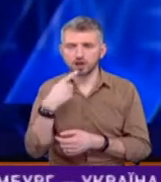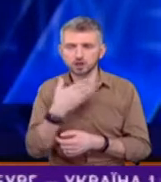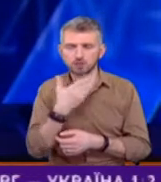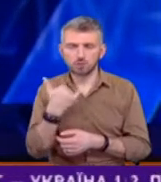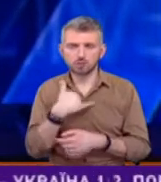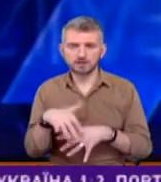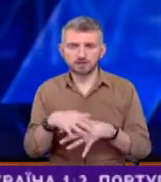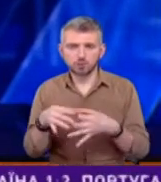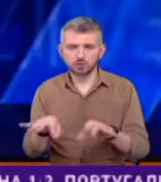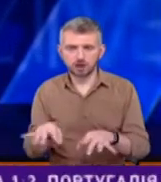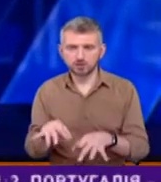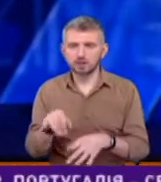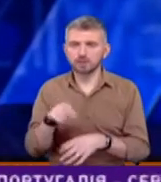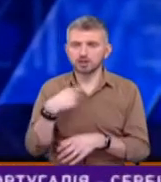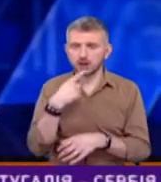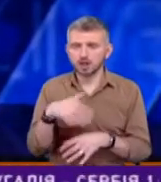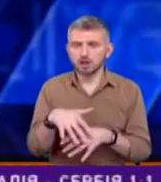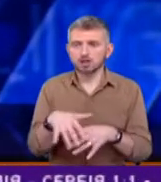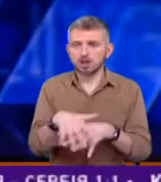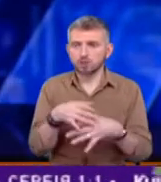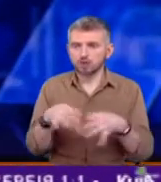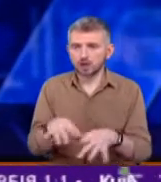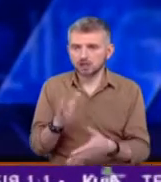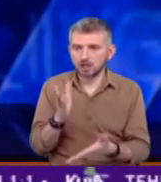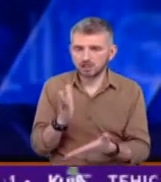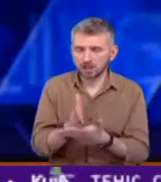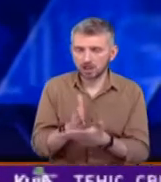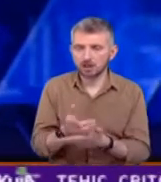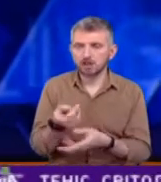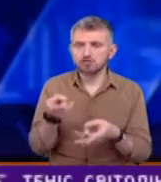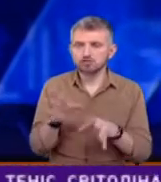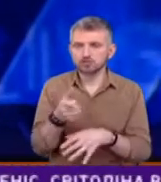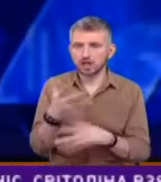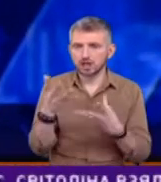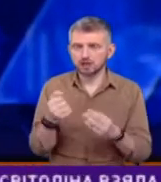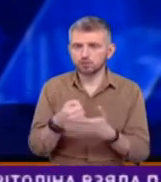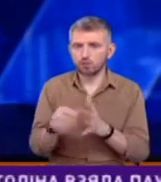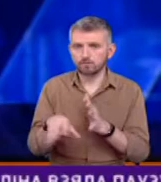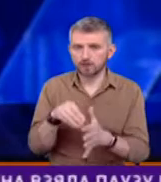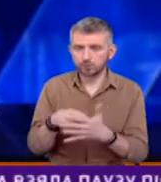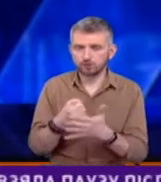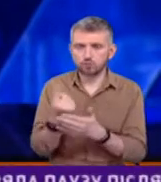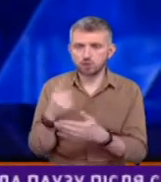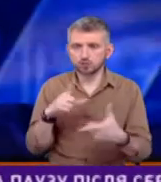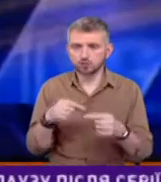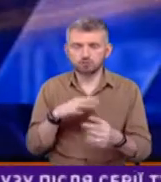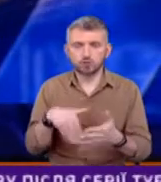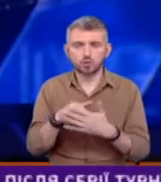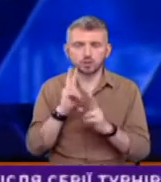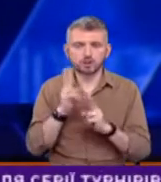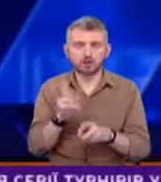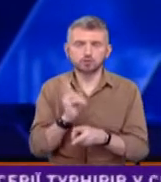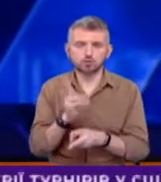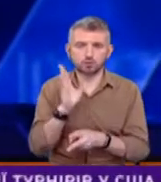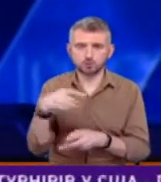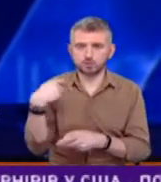нас демократії. Знаєте, демократія у нас є, оскільки ми нічого вже собі лишилося немає. Декілька днів до виборів, до першого туру, а ми досі не знаємо, хто